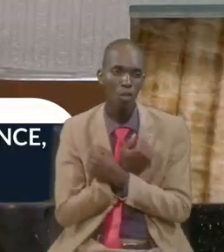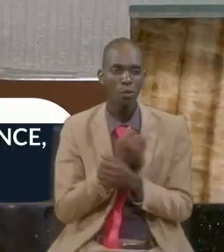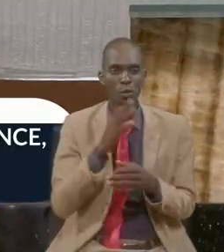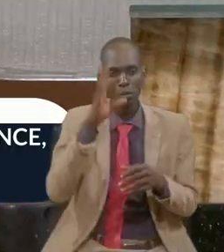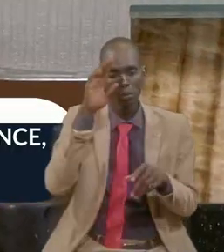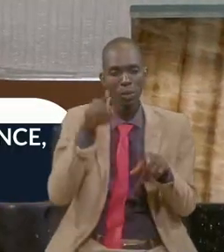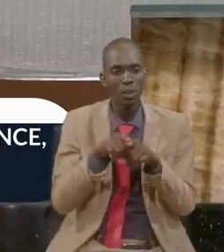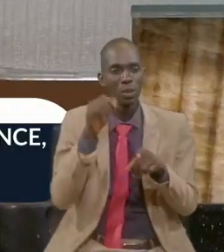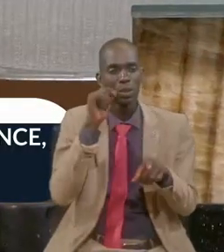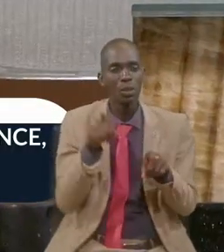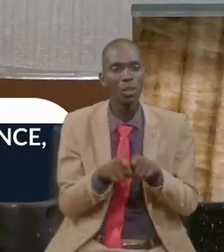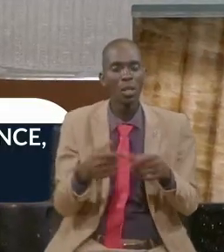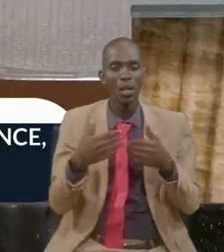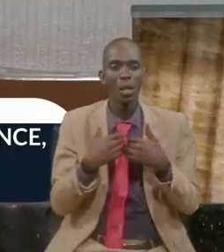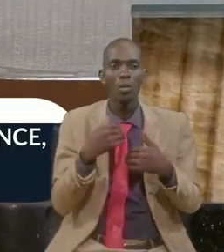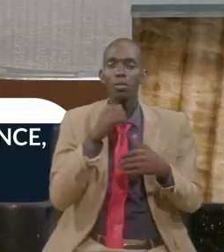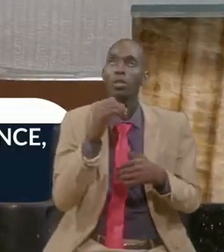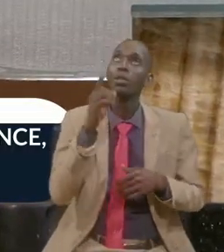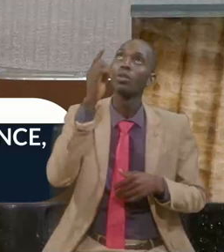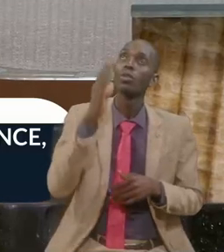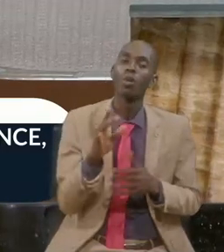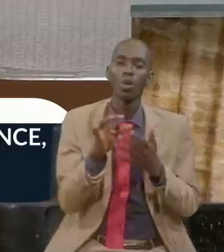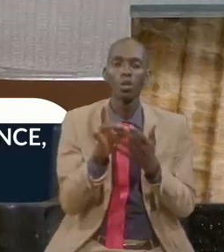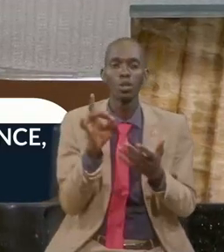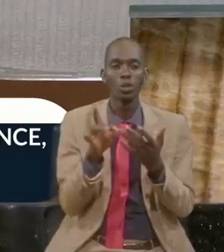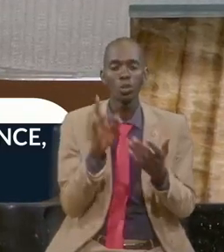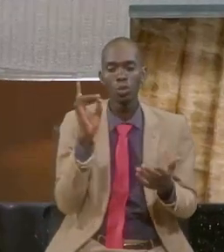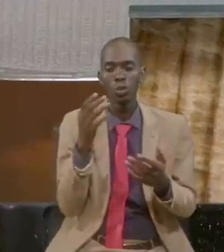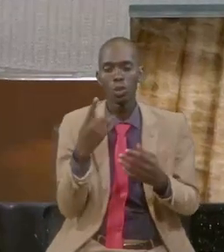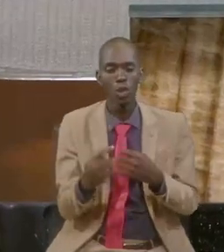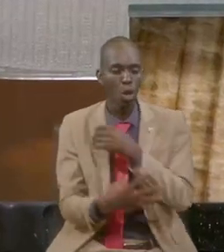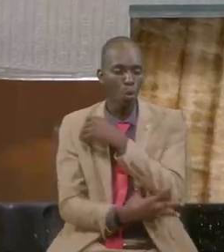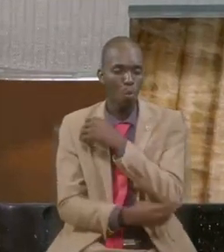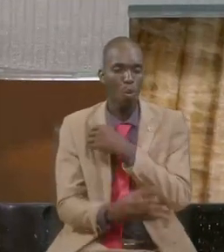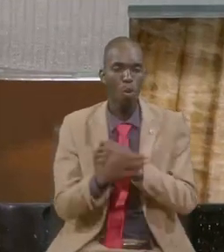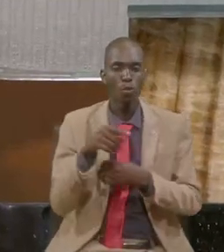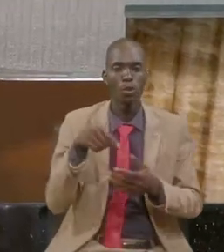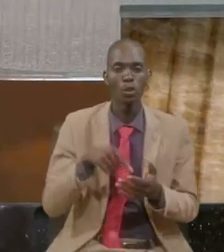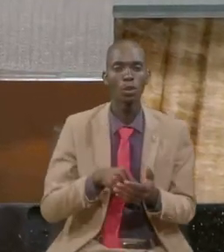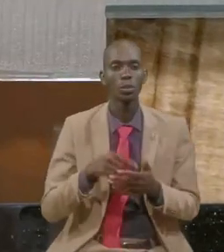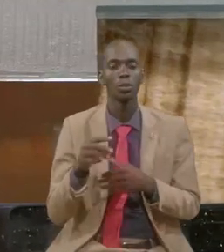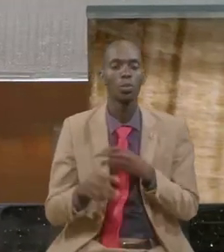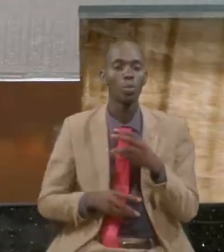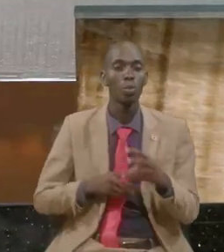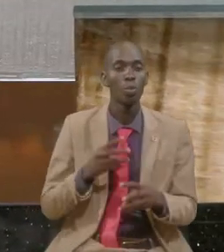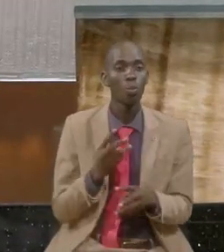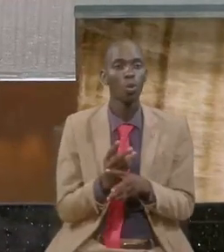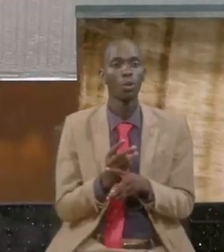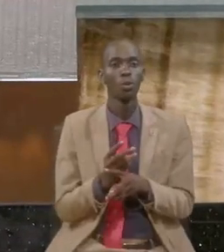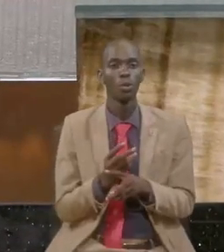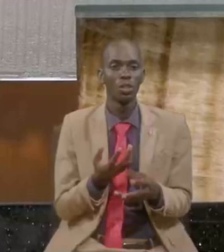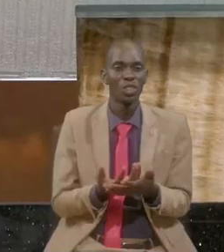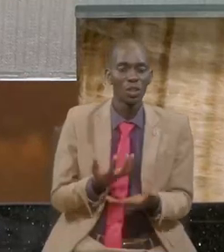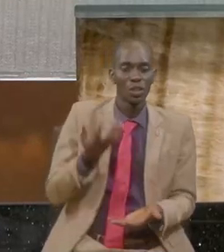frères, bien-aimés, Dieu n'a-t-il pas choisi les pauvres aux yeux du monde pour qu'ils